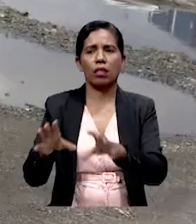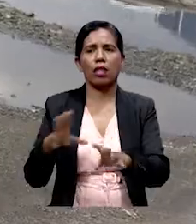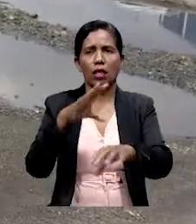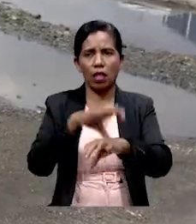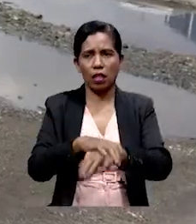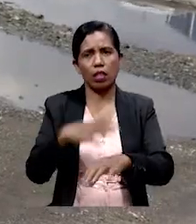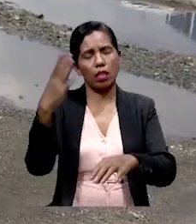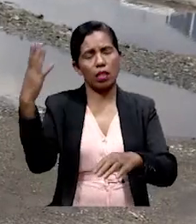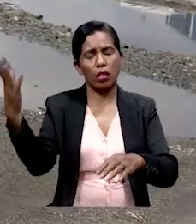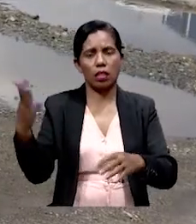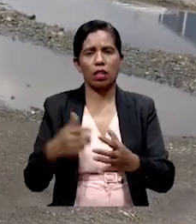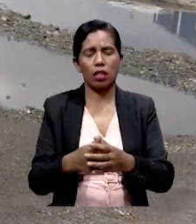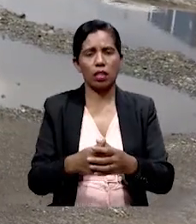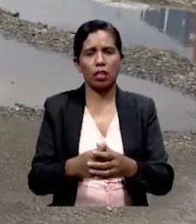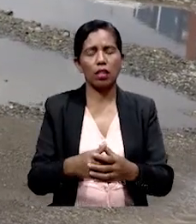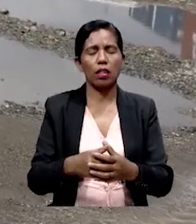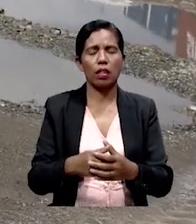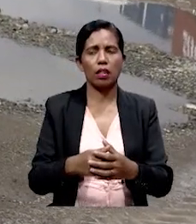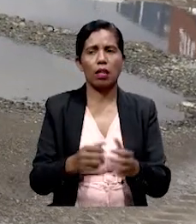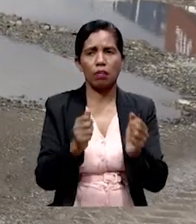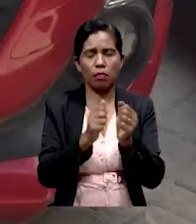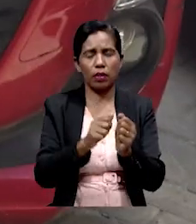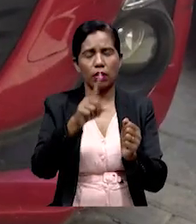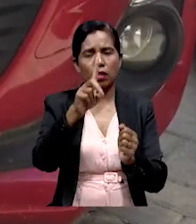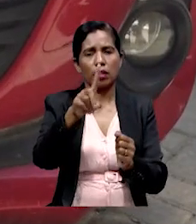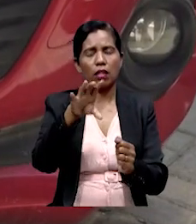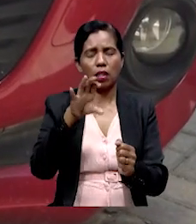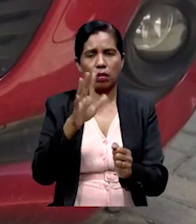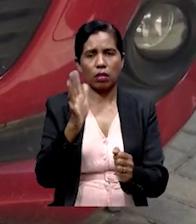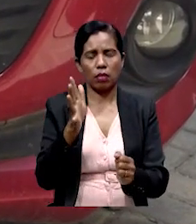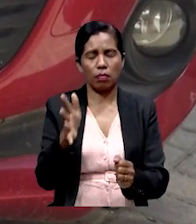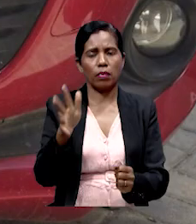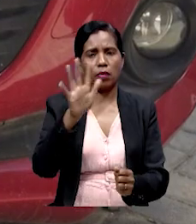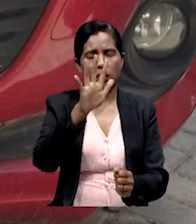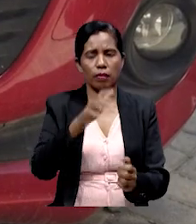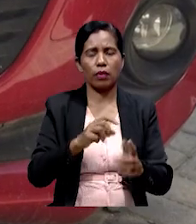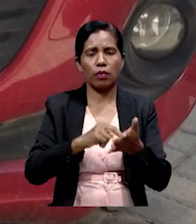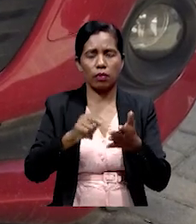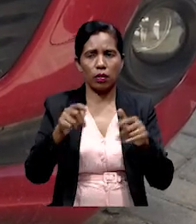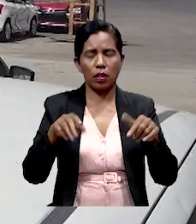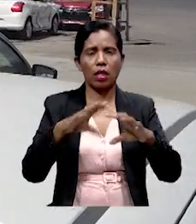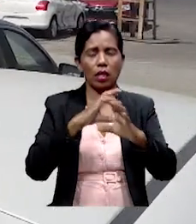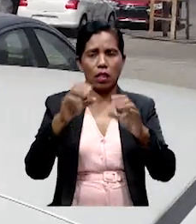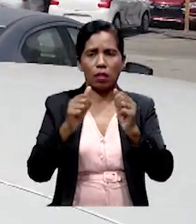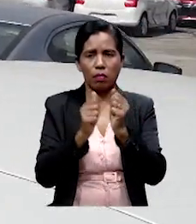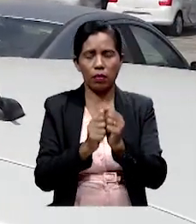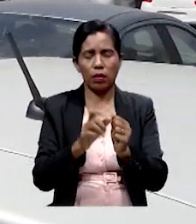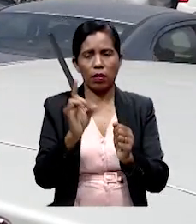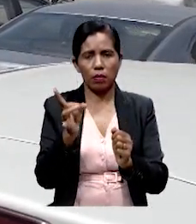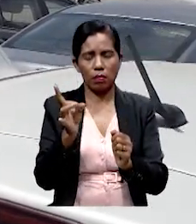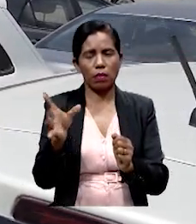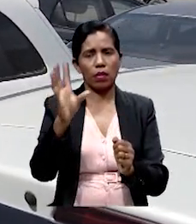norai hela iha aerodor Porto Deli hamutuk atas ida 505. Husi nomor ne kereta hamutuk unidade walen luresin